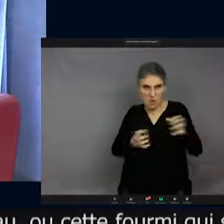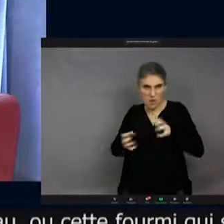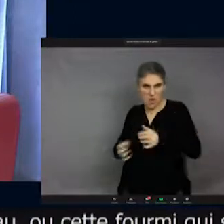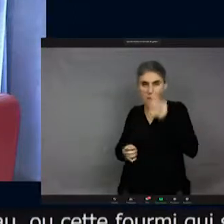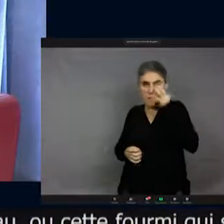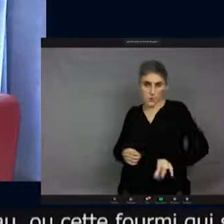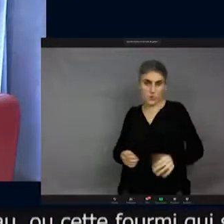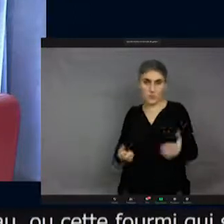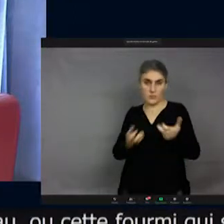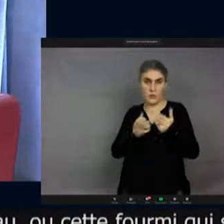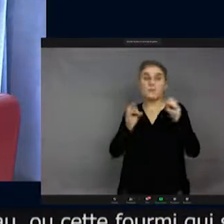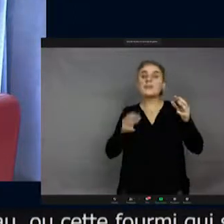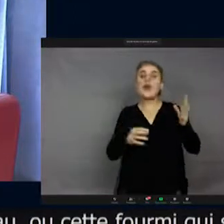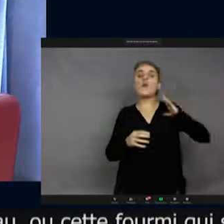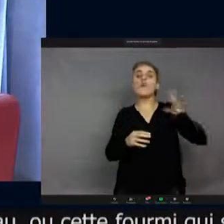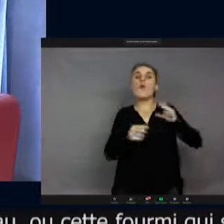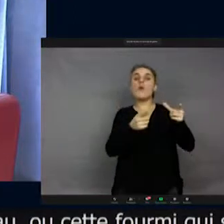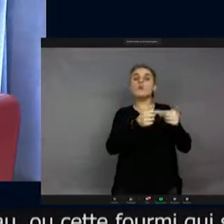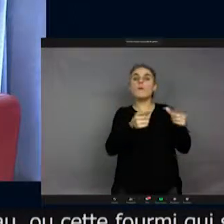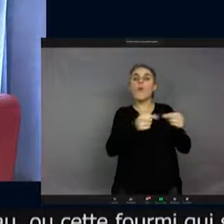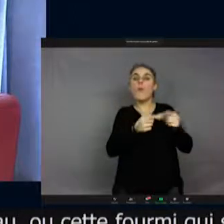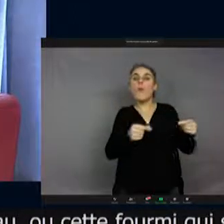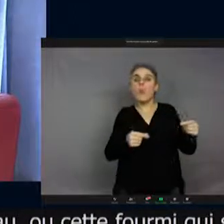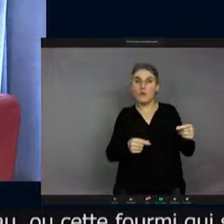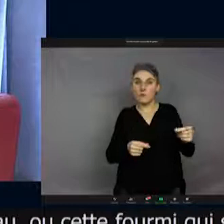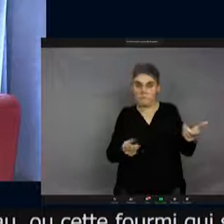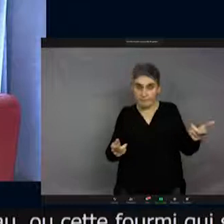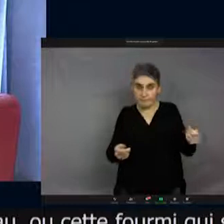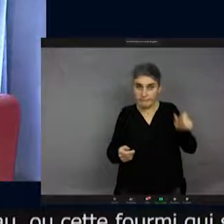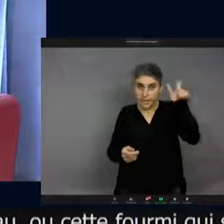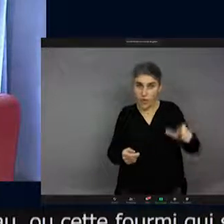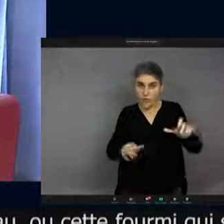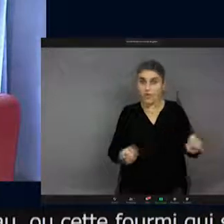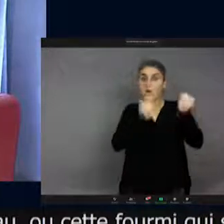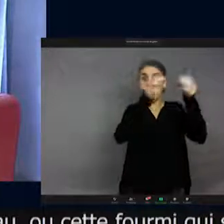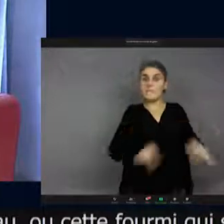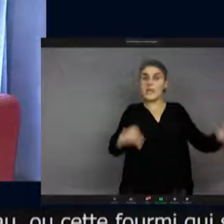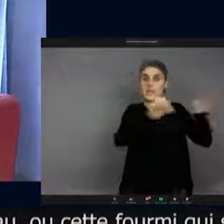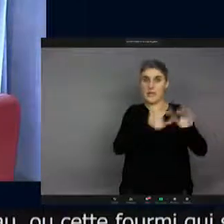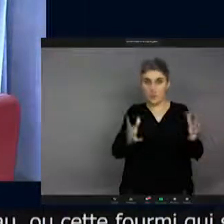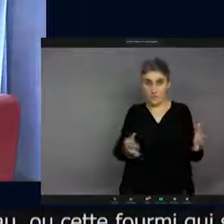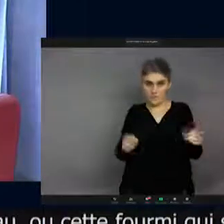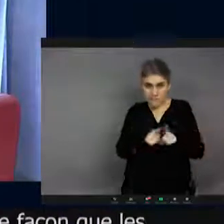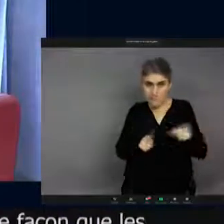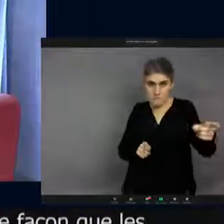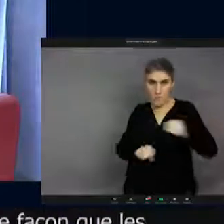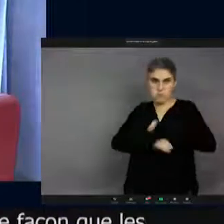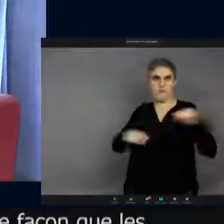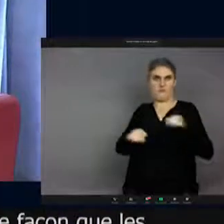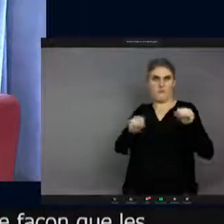kamikazes japonais, c'est-à-dire que ça sauvait le Japon, que des individus japonais se tuent. Mais ce sont